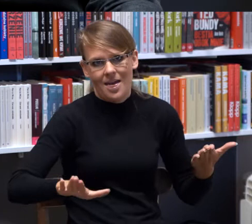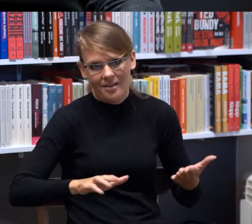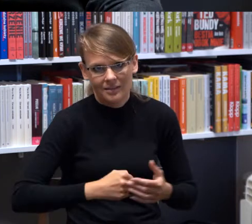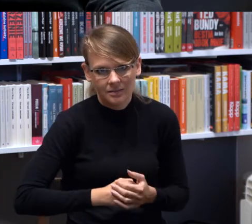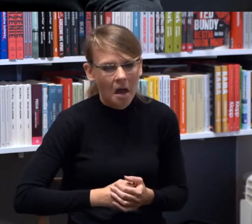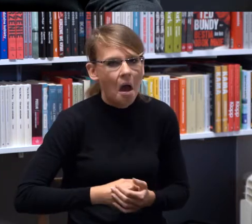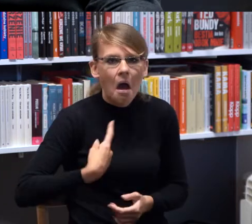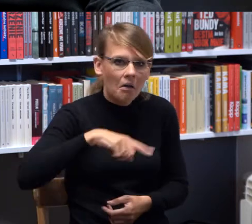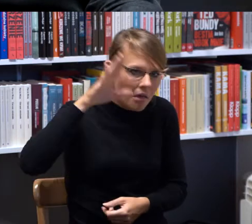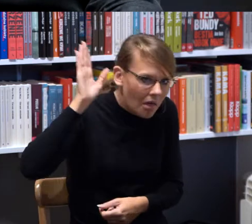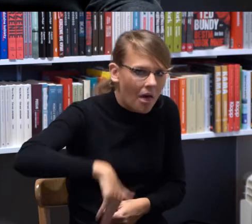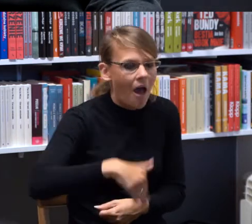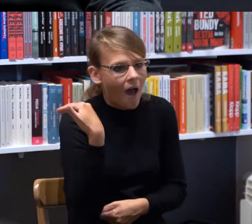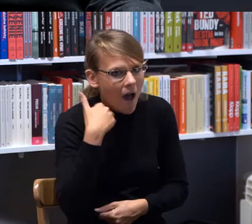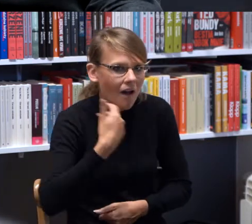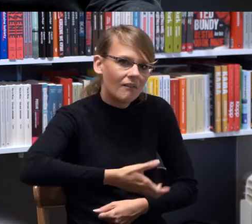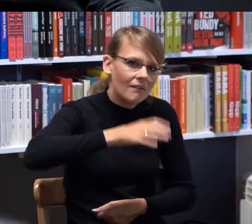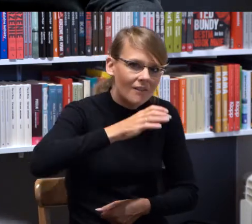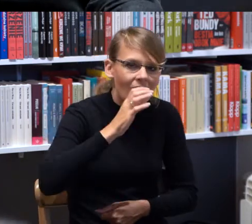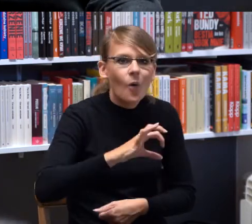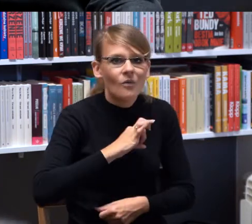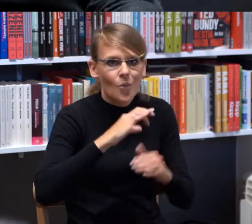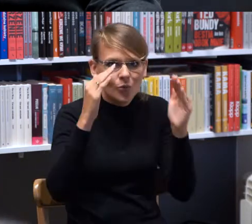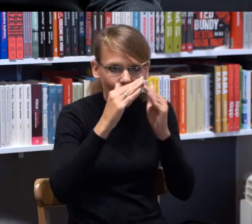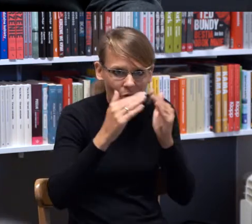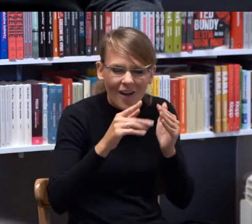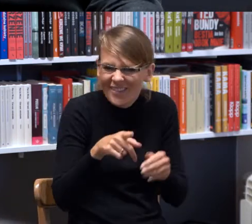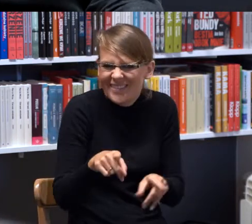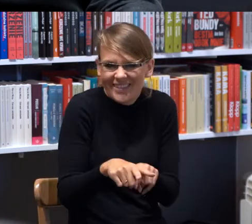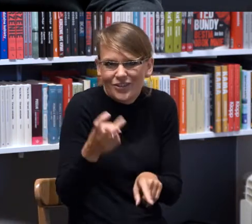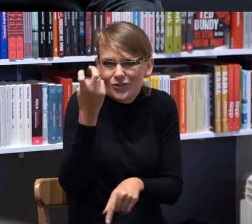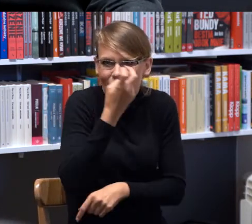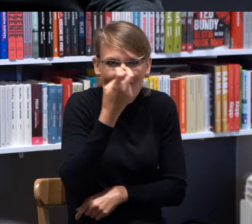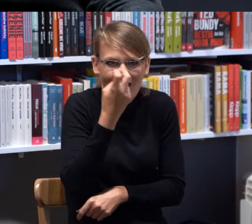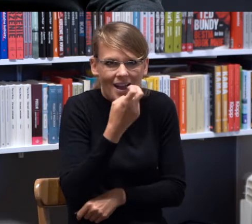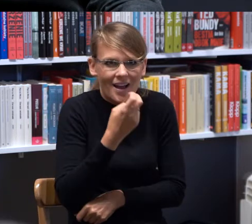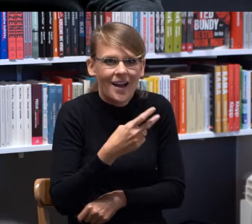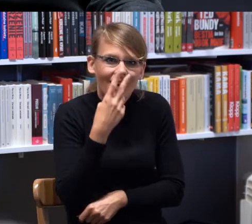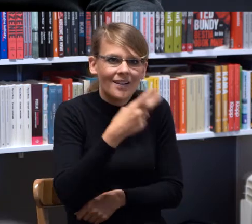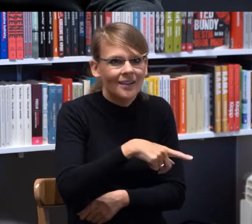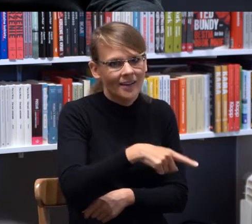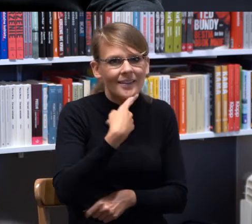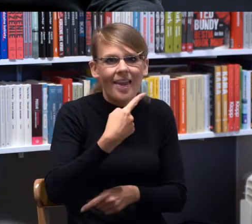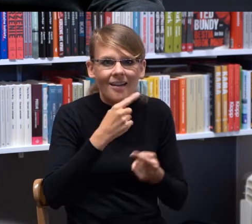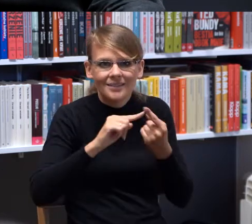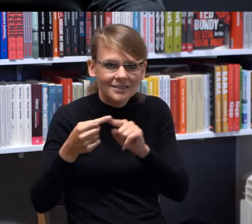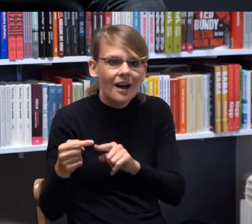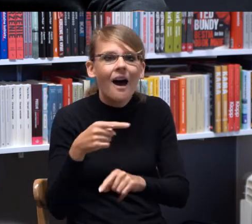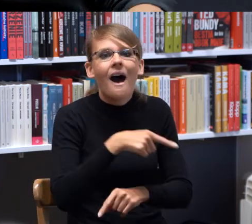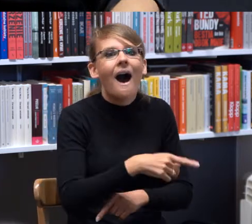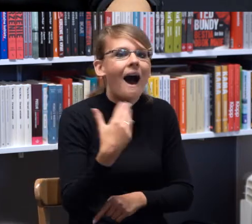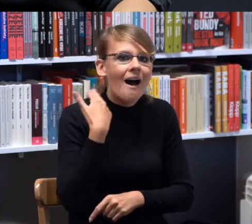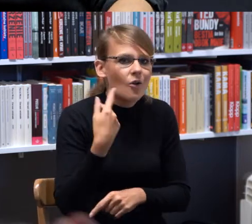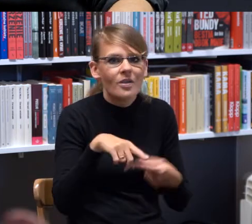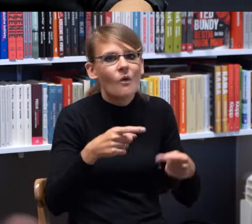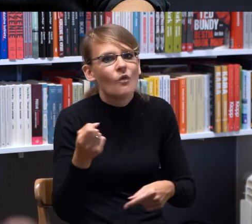Ale piliśmy i w dodatku te alkohole u mnie w domu i to jest też ciekawe właśnie znowu spojrzenie się na kontekst języka. To nie była wódka